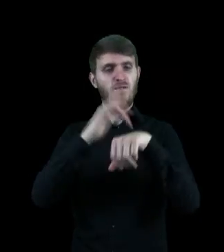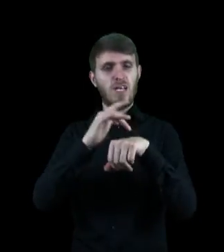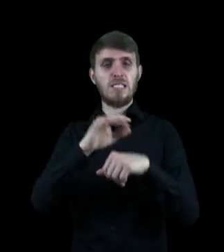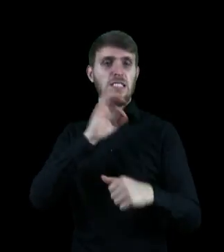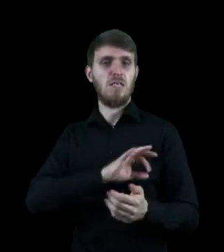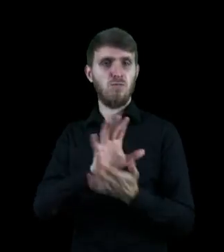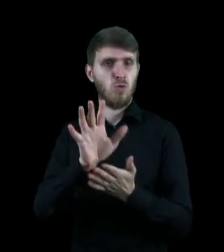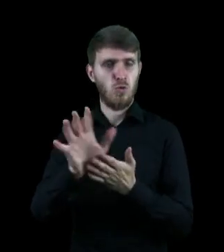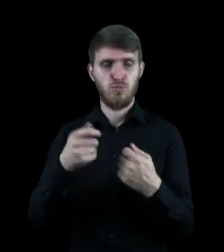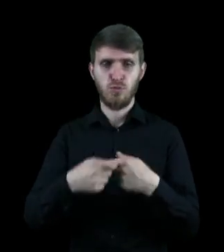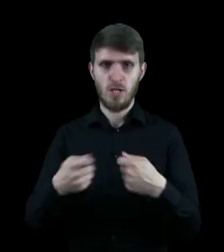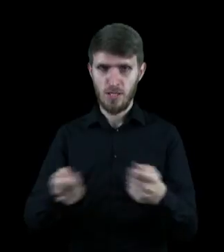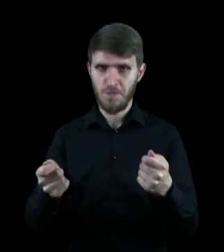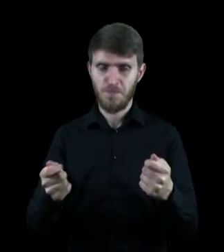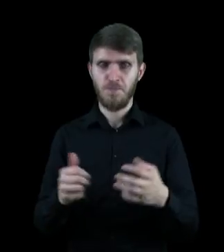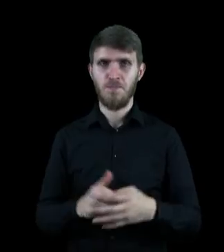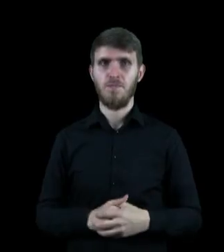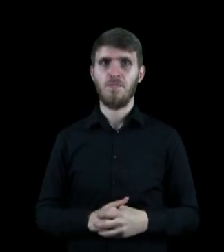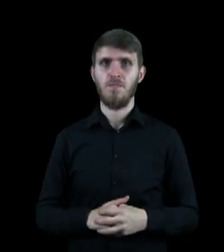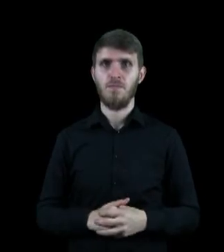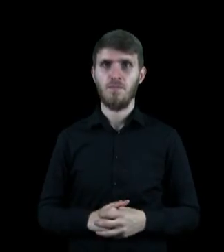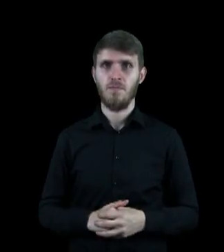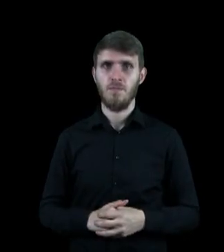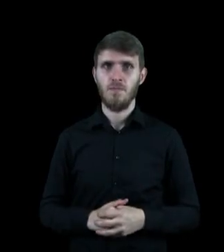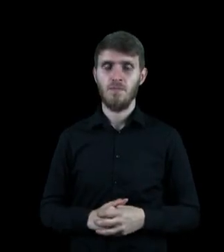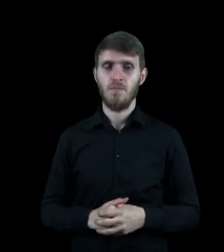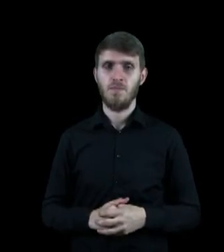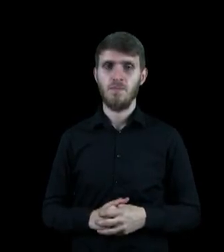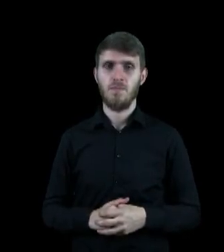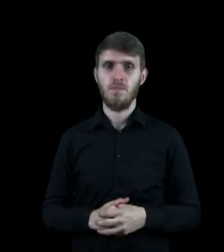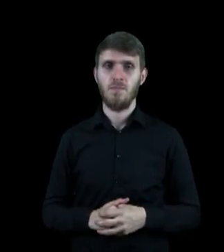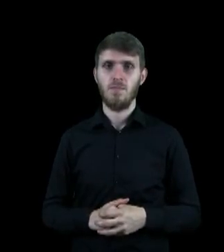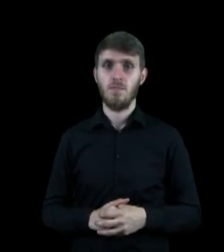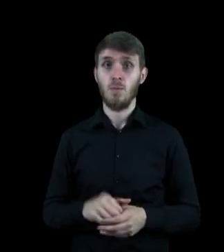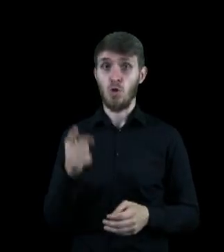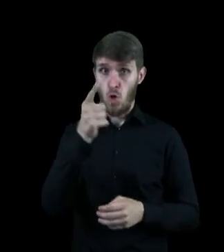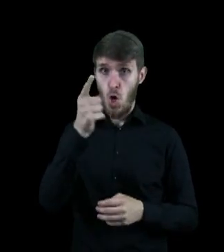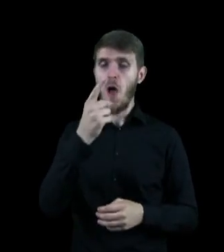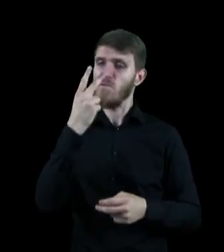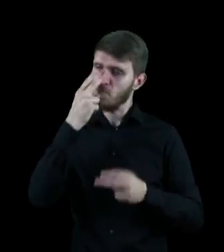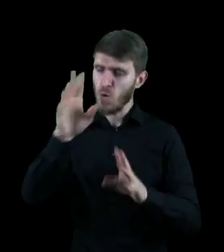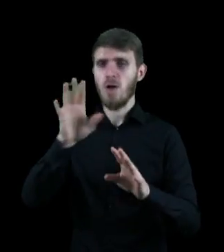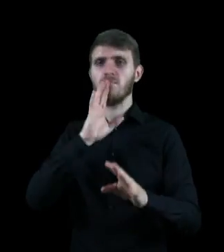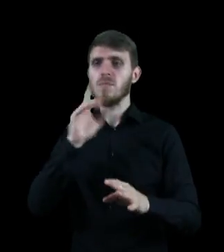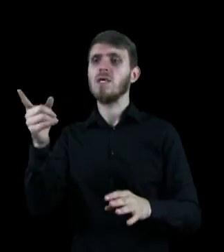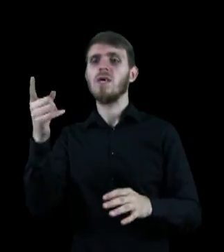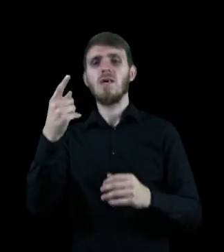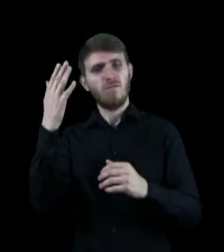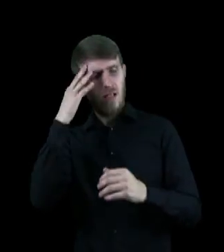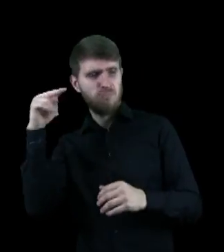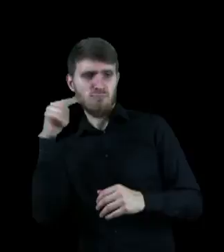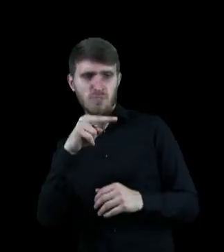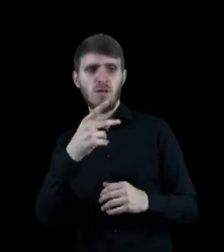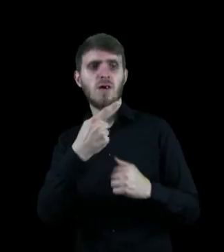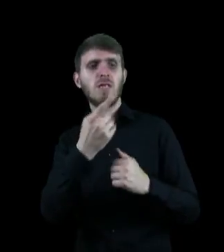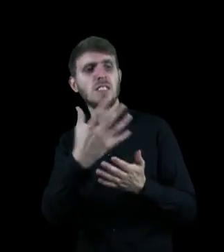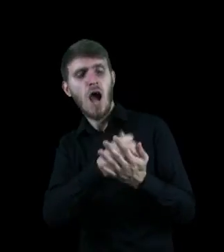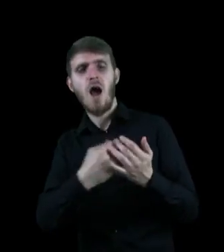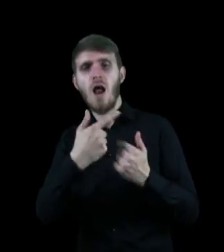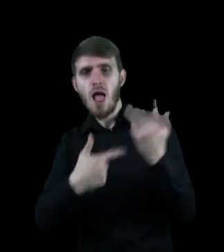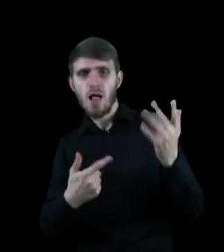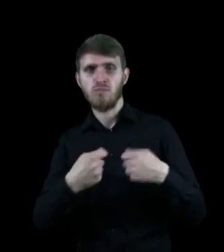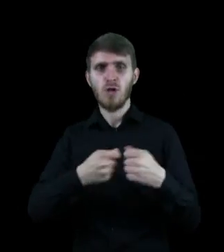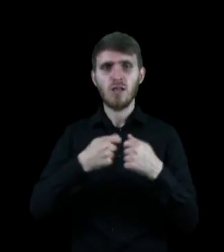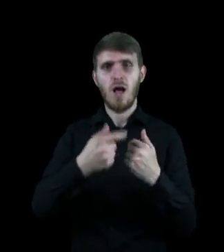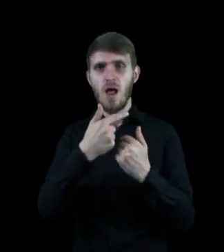koszt sprzedanych produktów, otrzymamy coś, co nazywa się zysk brutto ze sprzedanych. Ta wartość pokazuje wkład każdej sprzedanej jednostki